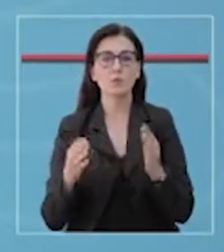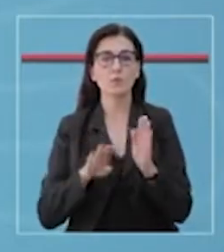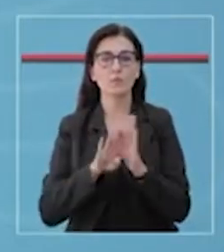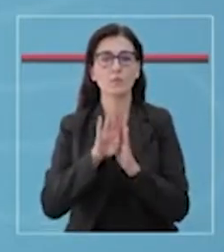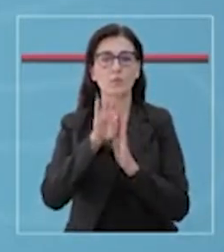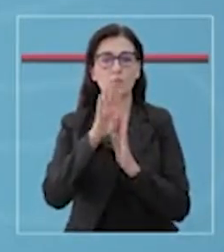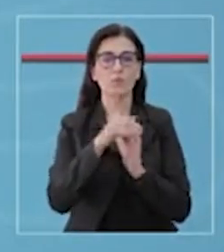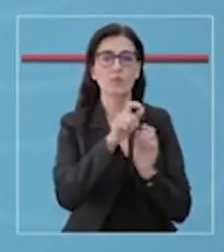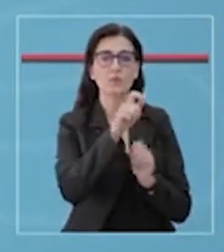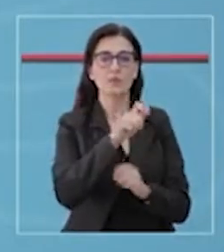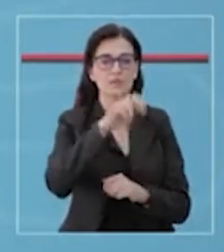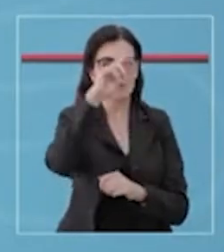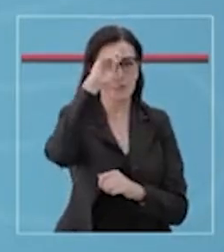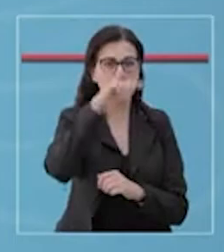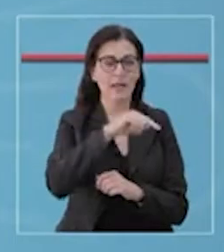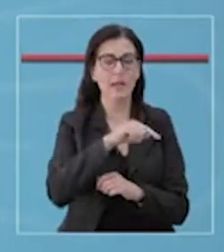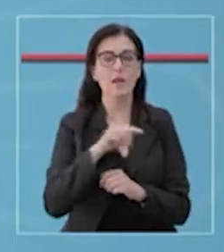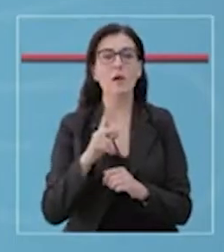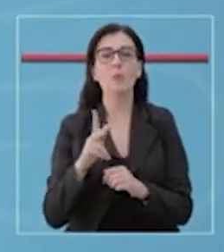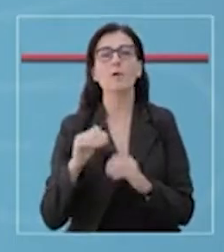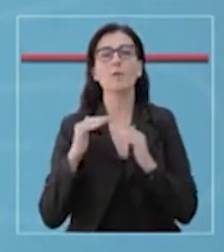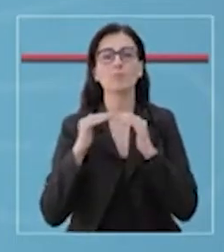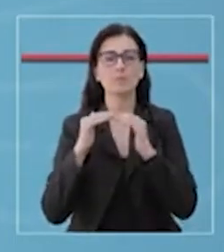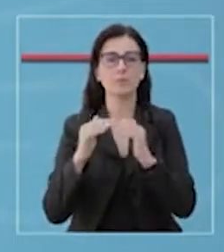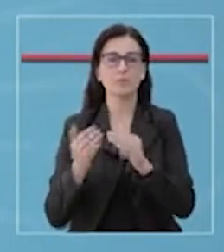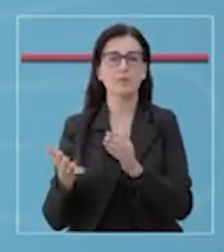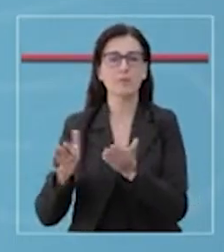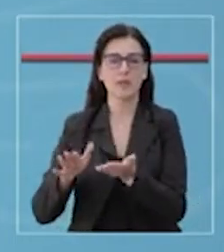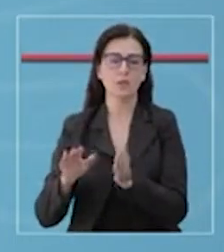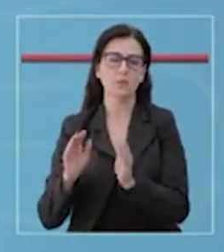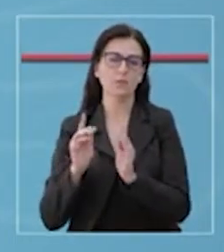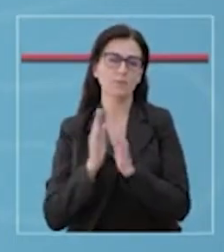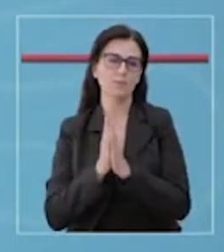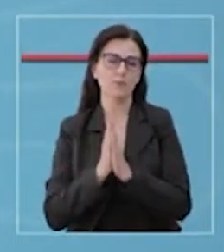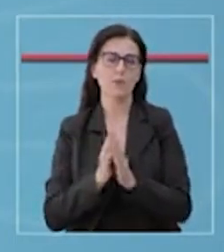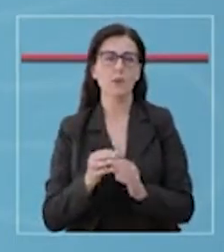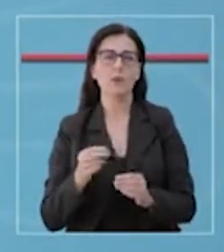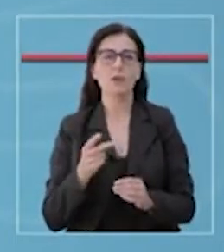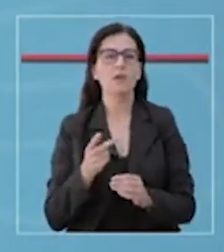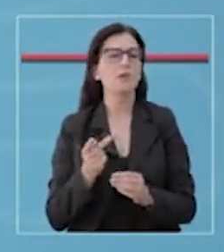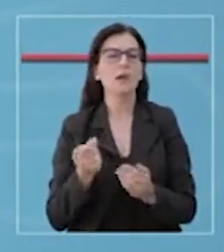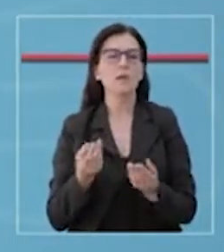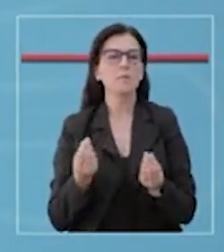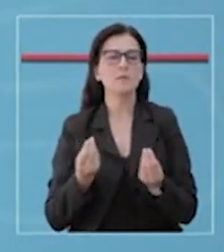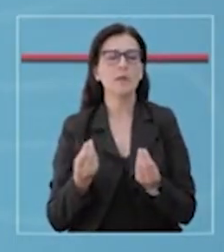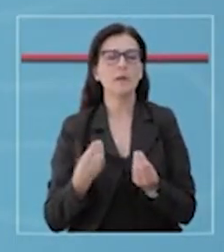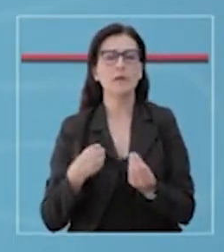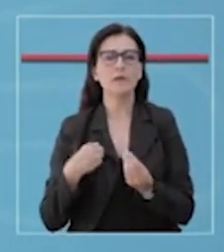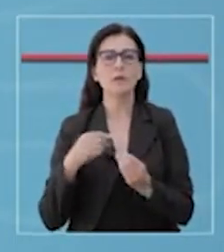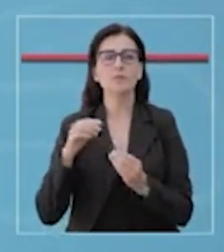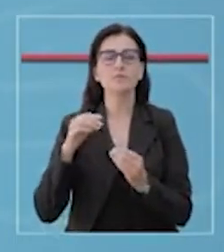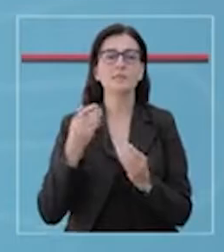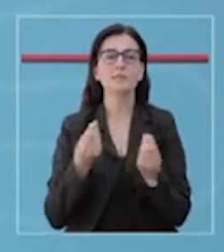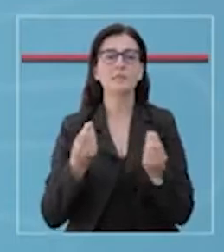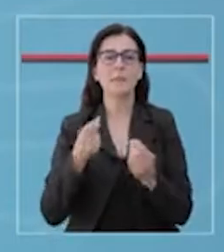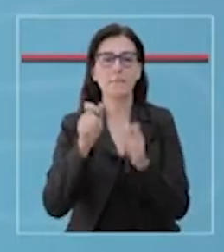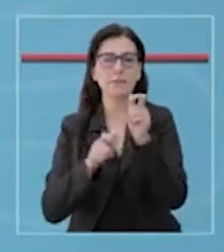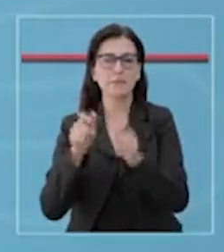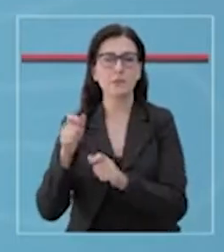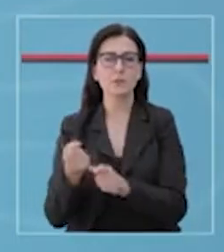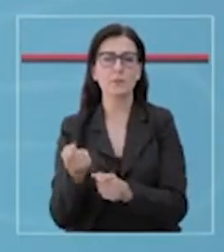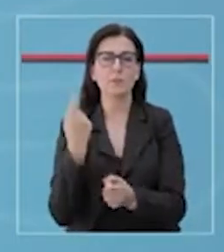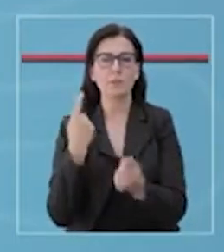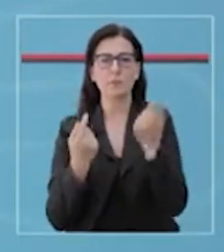qëndrueshmëri për sa i takon fataliteteve. Kjo rritje lidhet me uljen e vigjilencës dhe mosbatimin e rregullave të përcaktuara